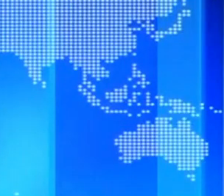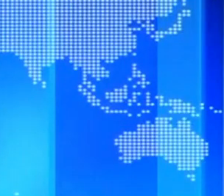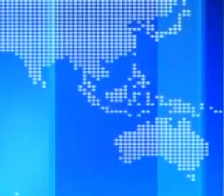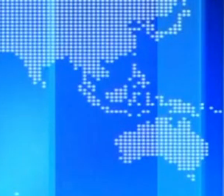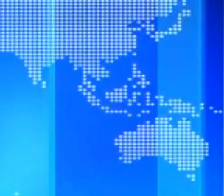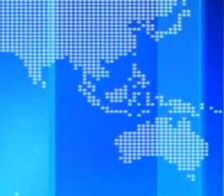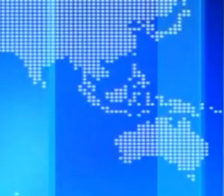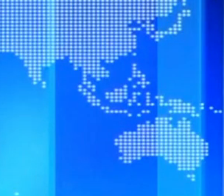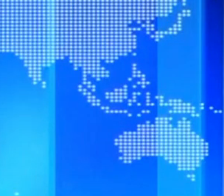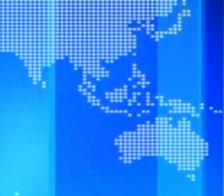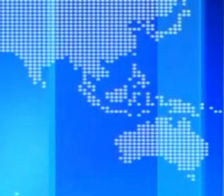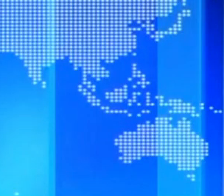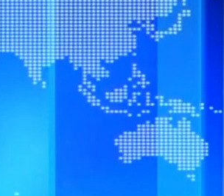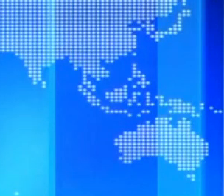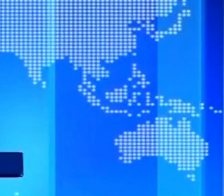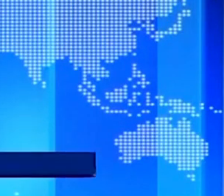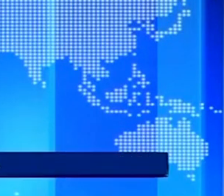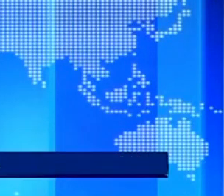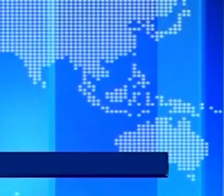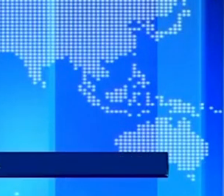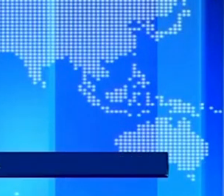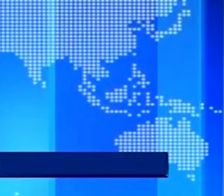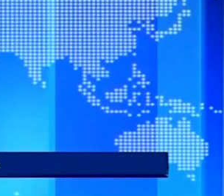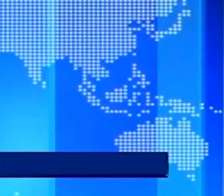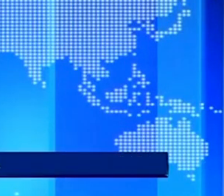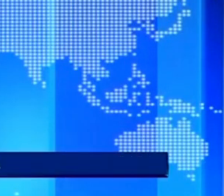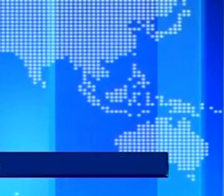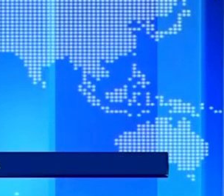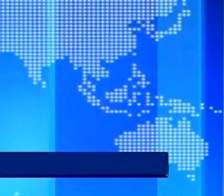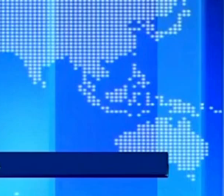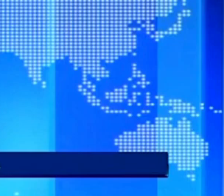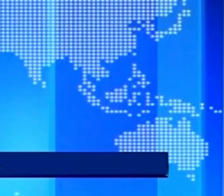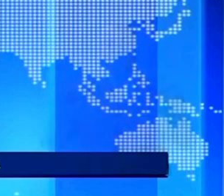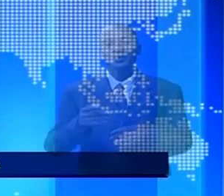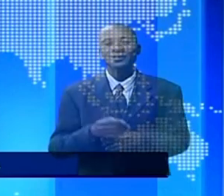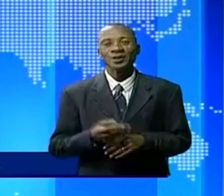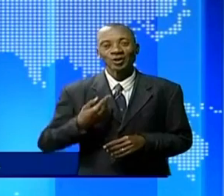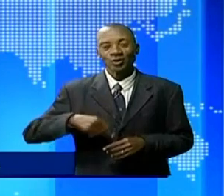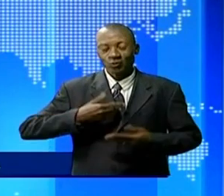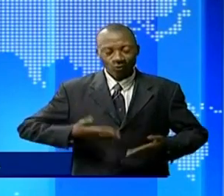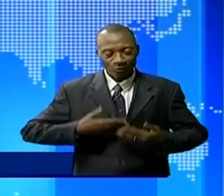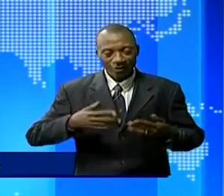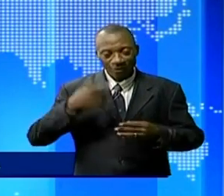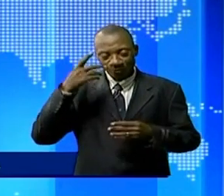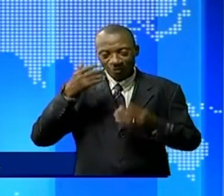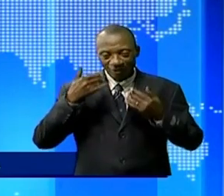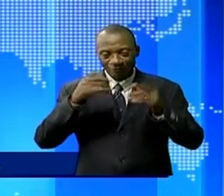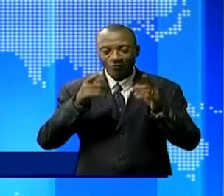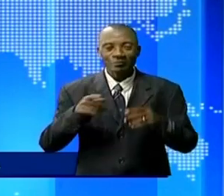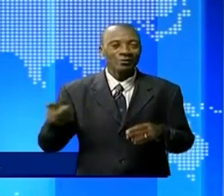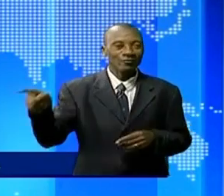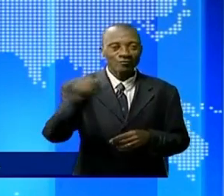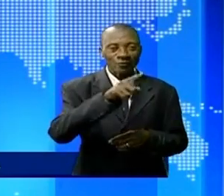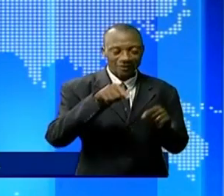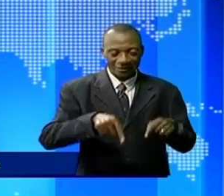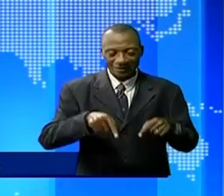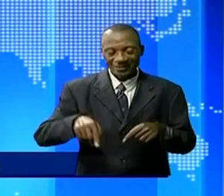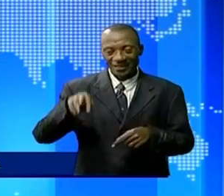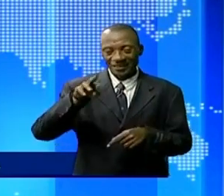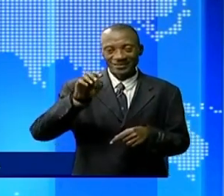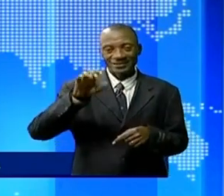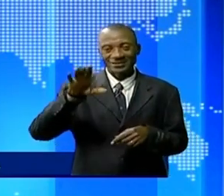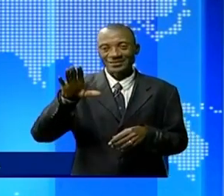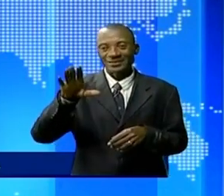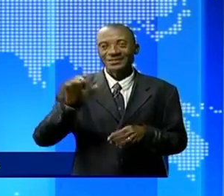mesdames et messieurs bonsoir et bienvenue dans notre journal dès 19h sur la radio télévision nationale congolaise tout de suite